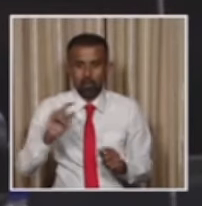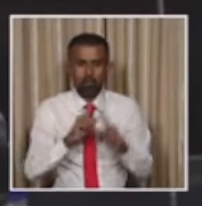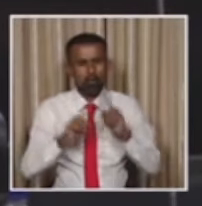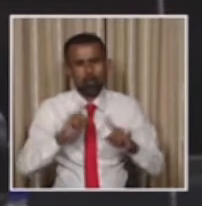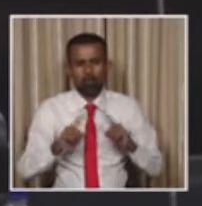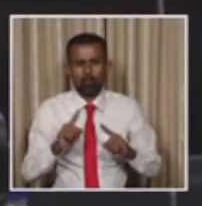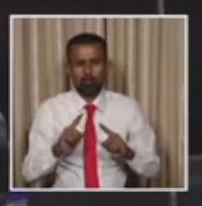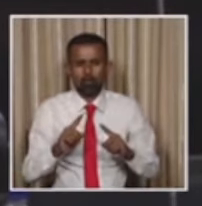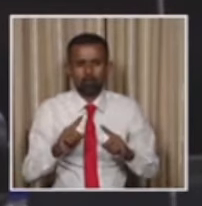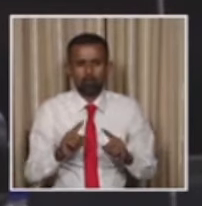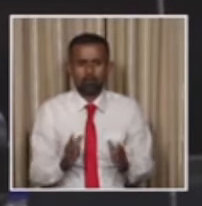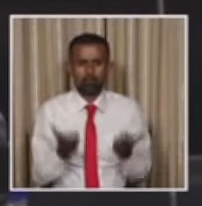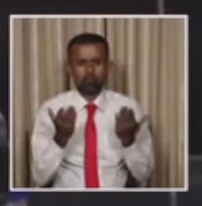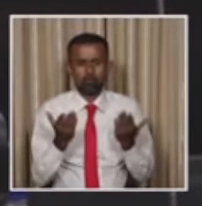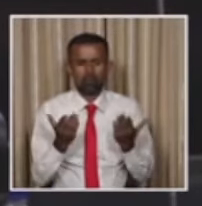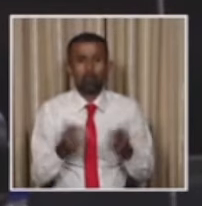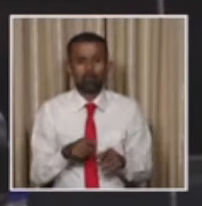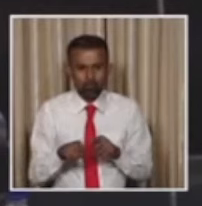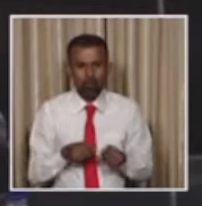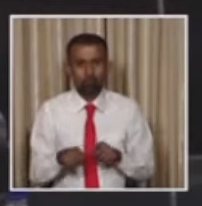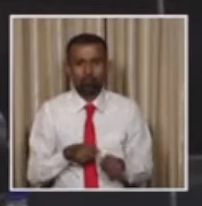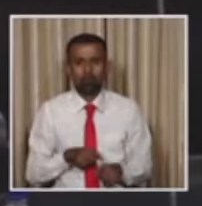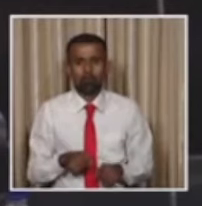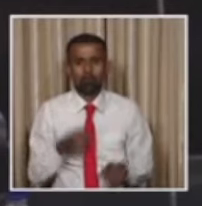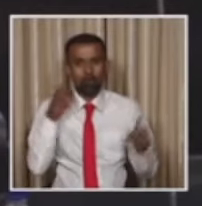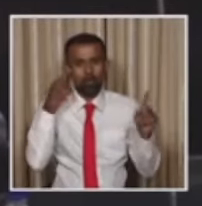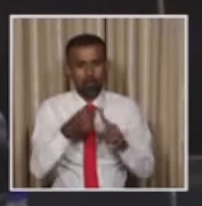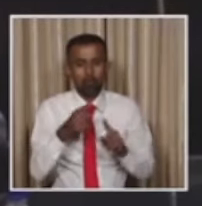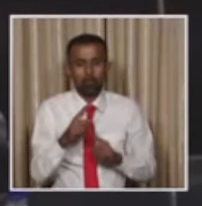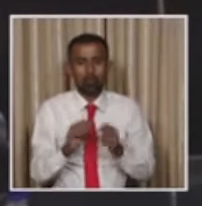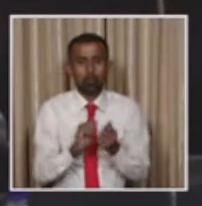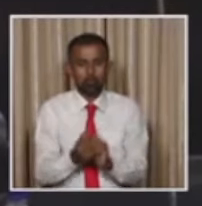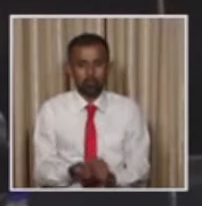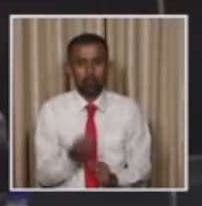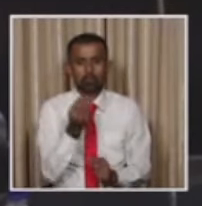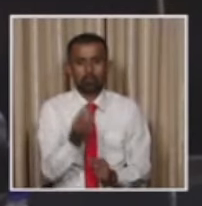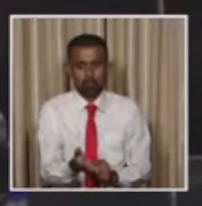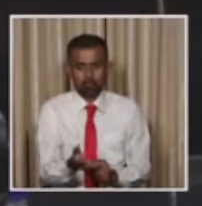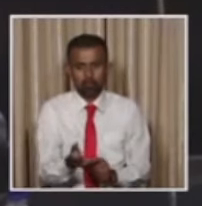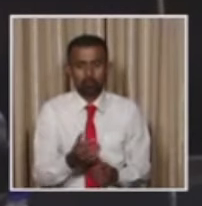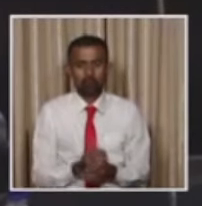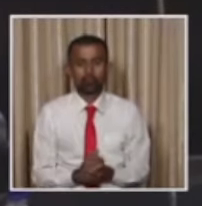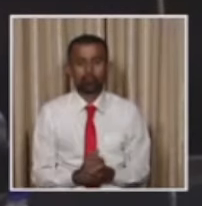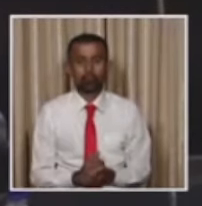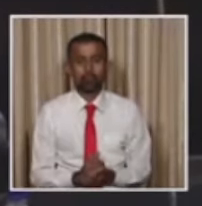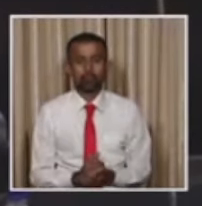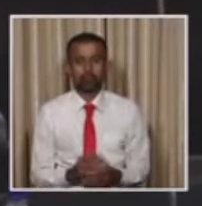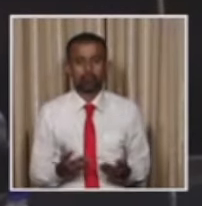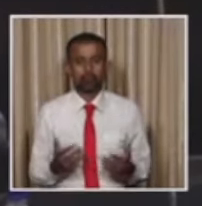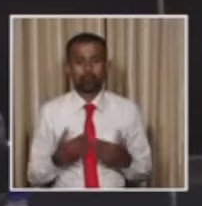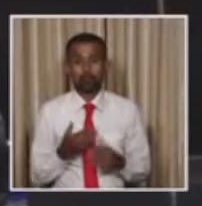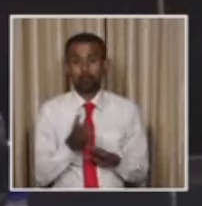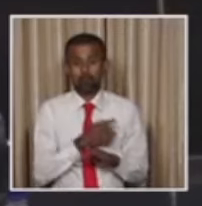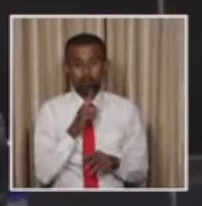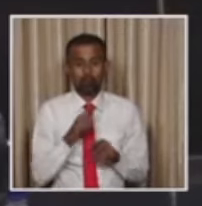සාකච්ඡා කළා යම් තැනකට ගේමු. ඔන්න ඔය වගේ කාරණා සම්බන්ධයෙන් තමයි අපි මේ සංශෝධන ඉදිරිපත් කරේ ගරු සභාපතිතුමා. නැතුව මම